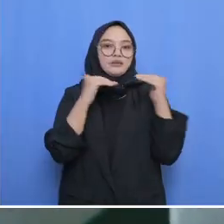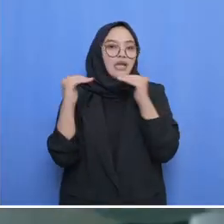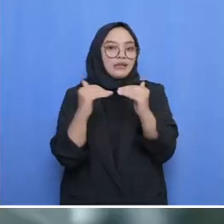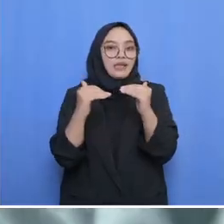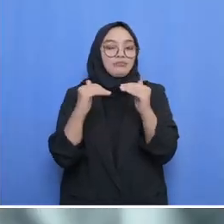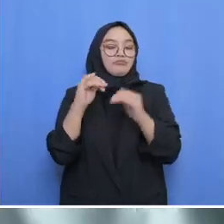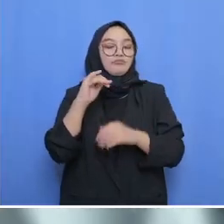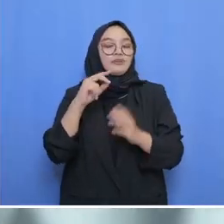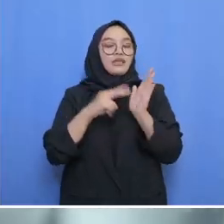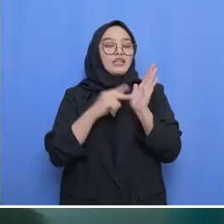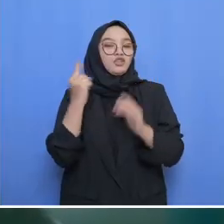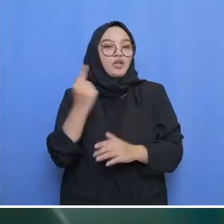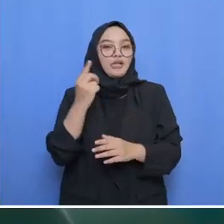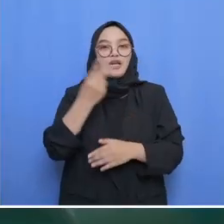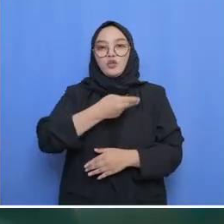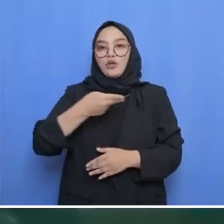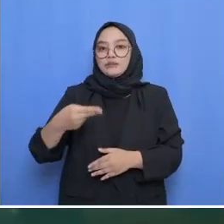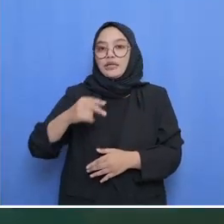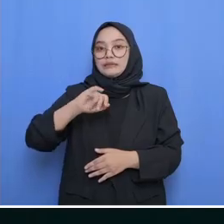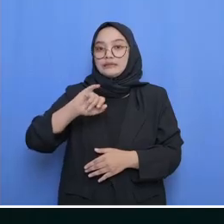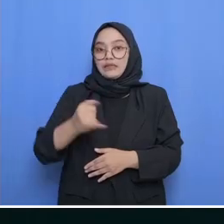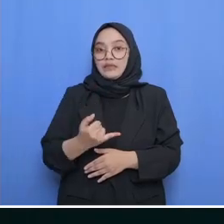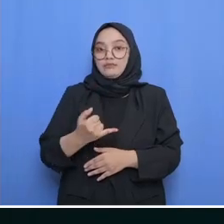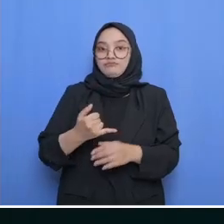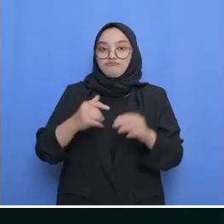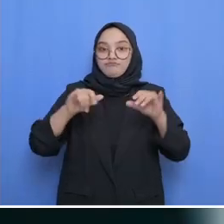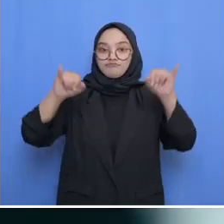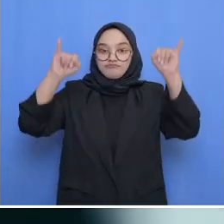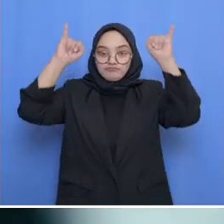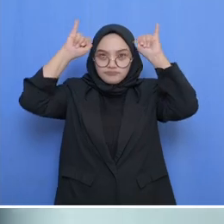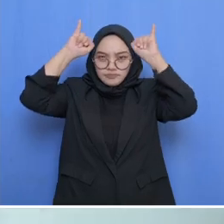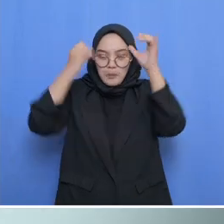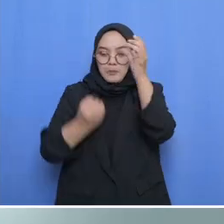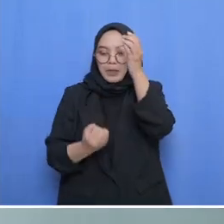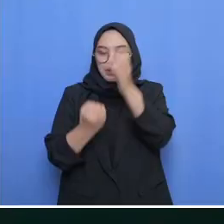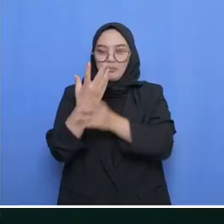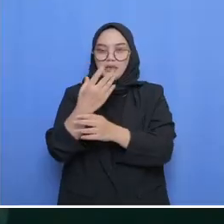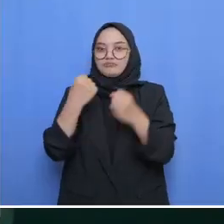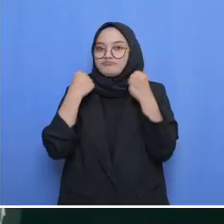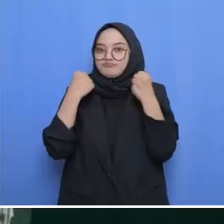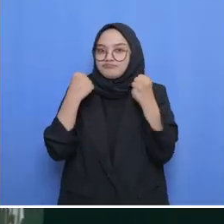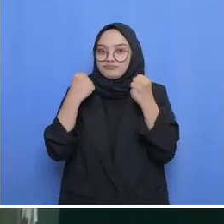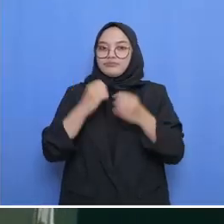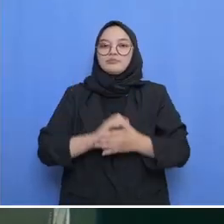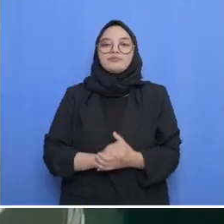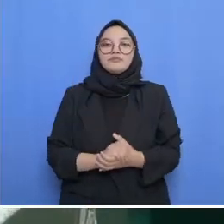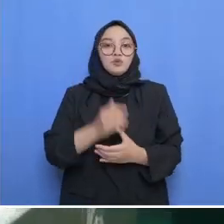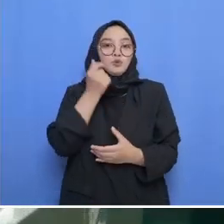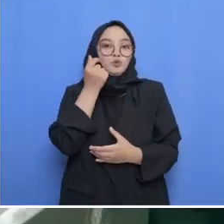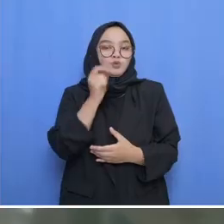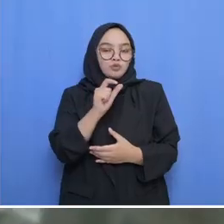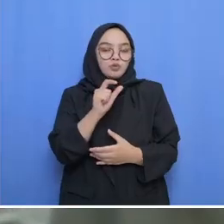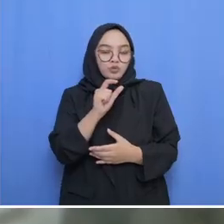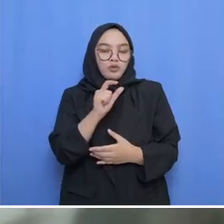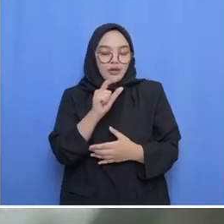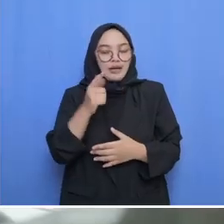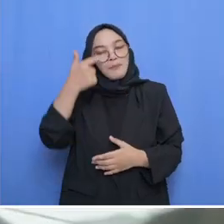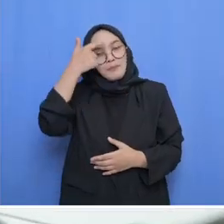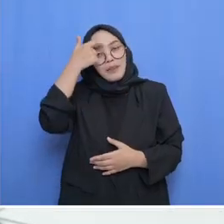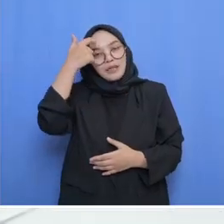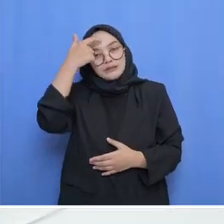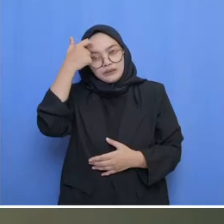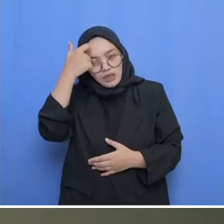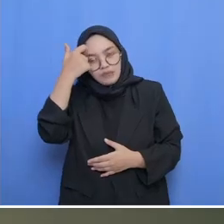pakan yang sesuai dengan standar nasional Indonesia agar ternak dapat tumbuh dan berkembang dengan kondisi sehat.